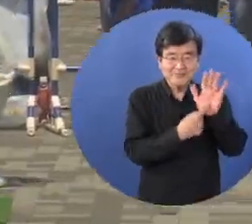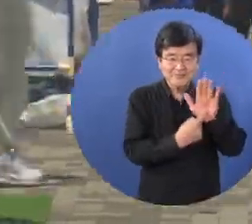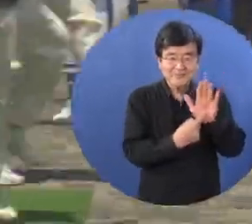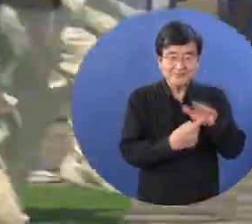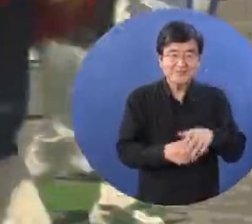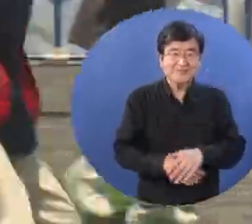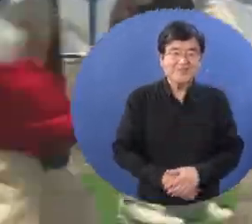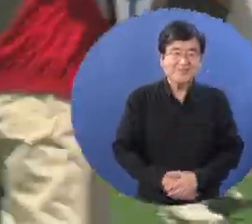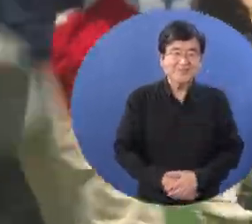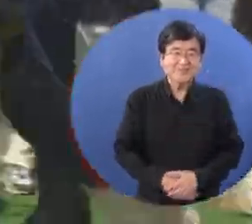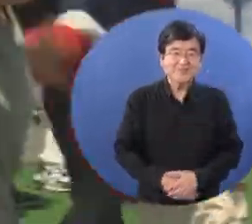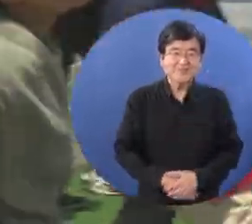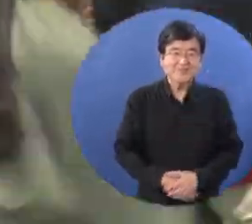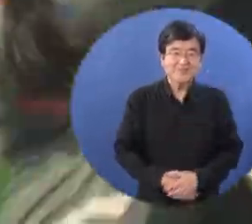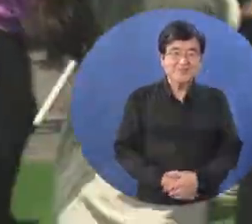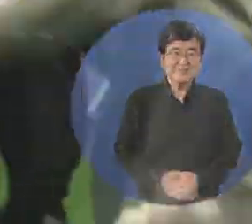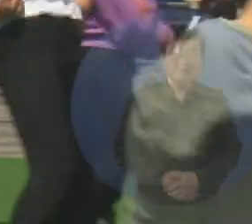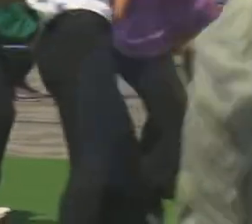最中